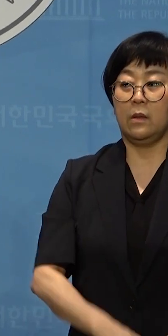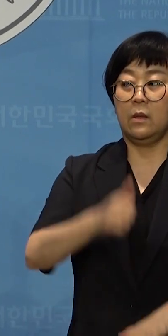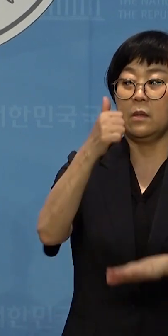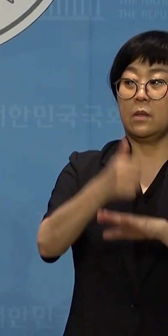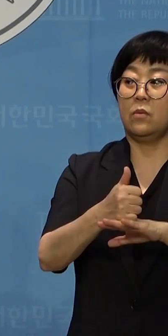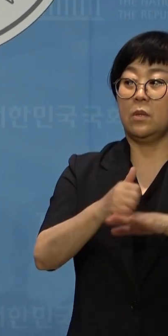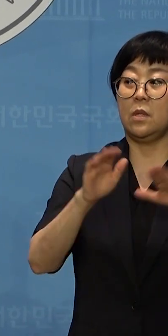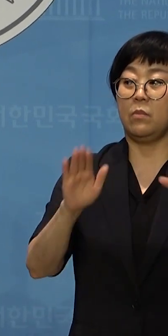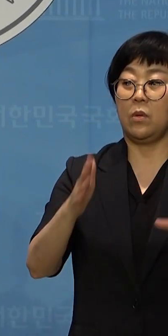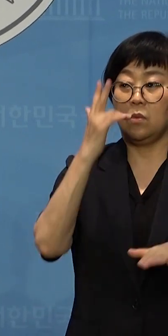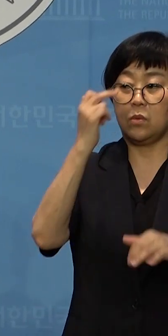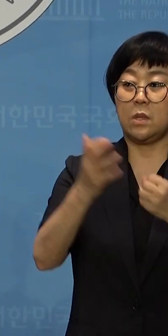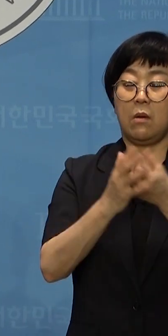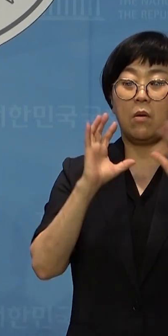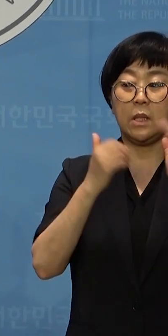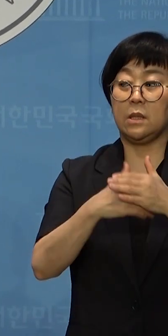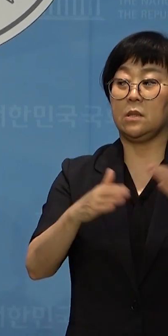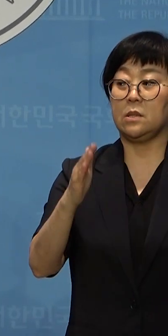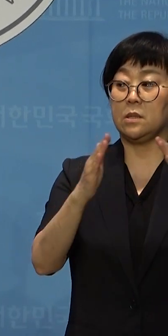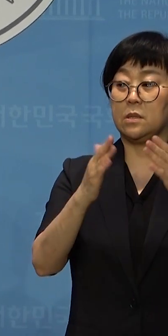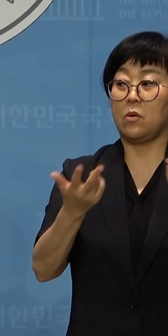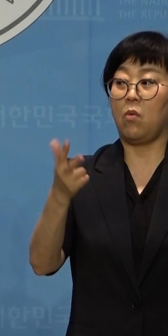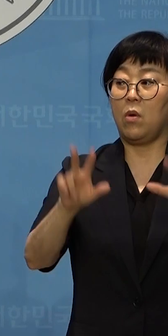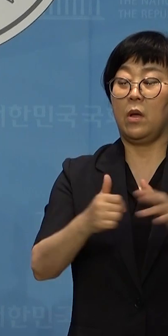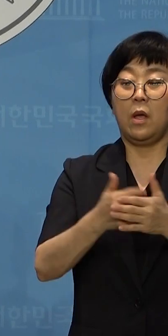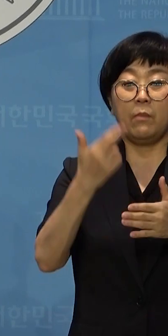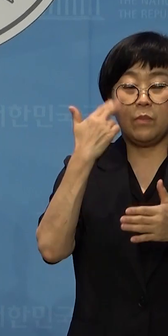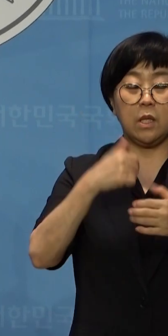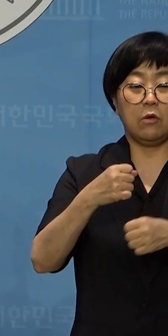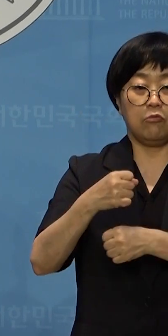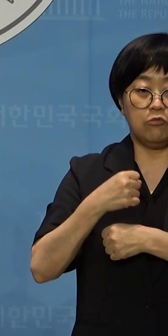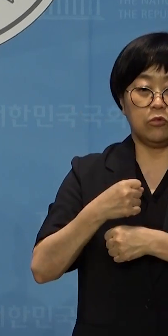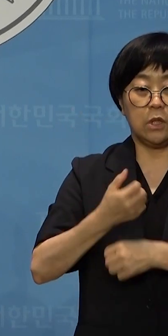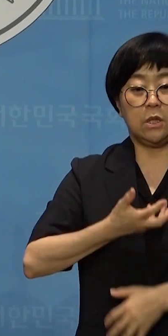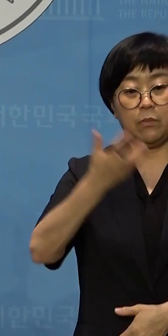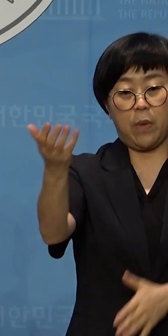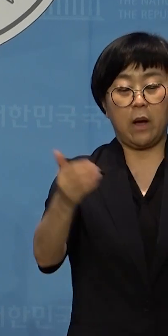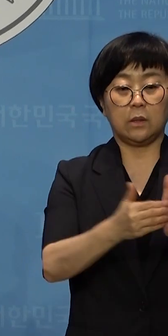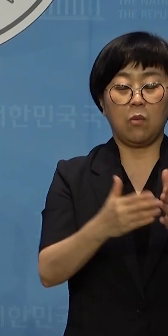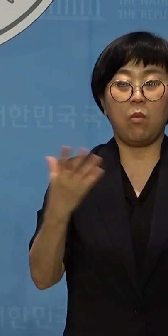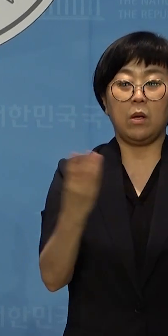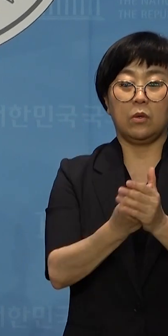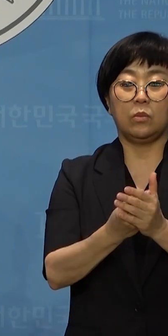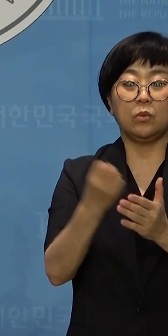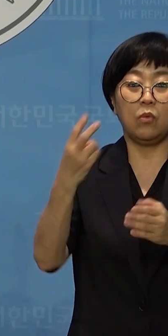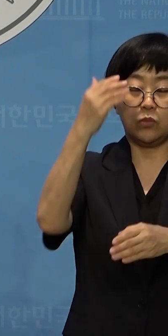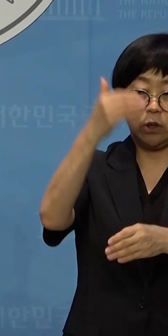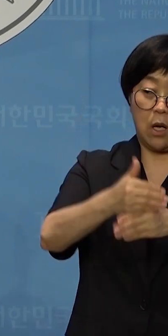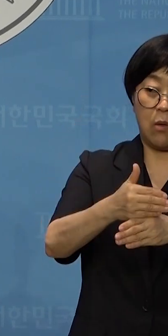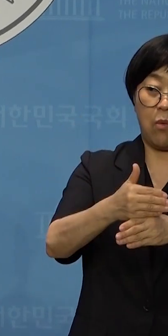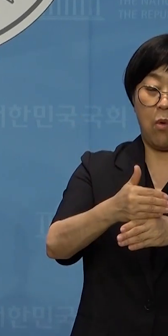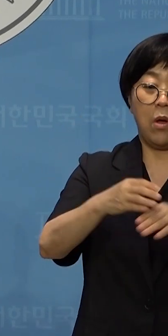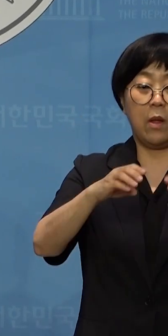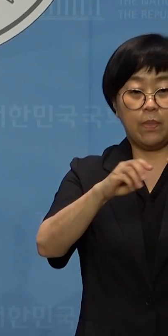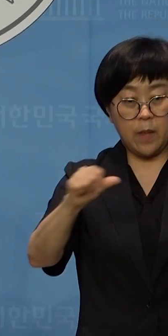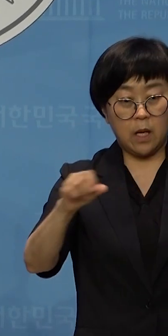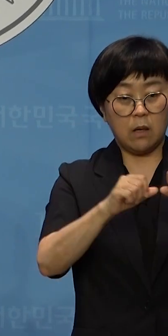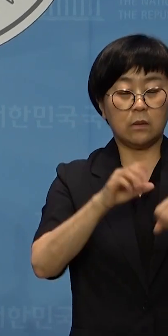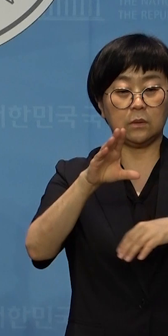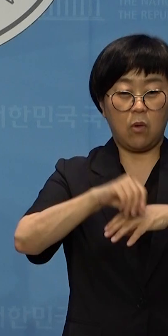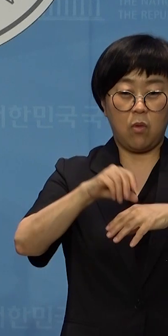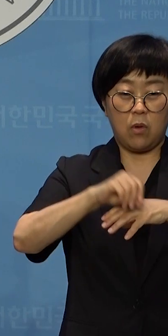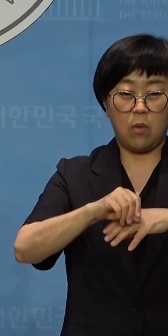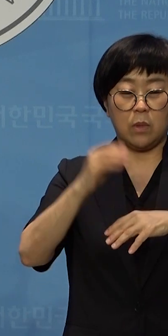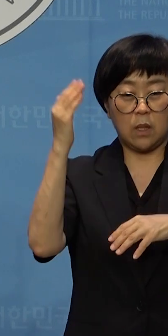결국 이번 용산 어린이 정원은 미군 기지 이전이 완료된 후에 또다시 문을 닫고 토양 오염